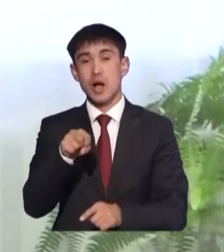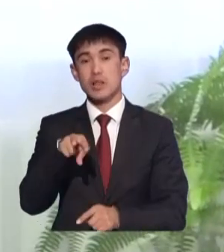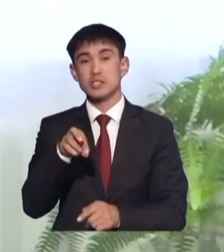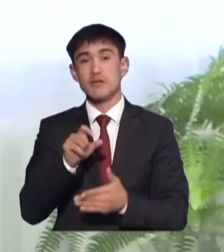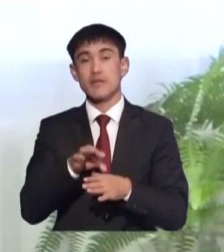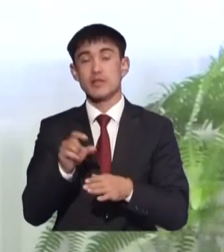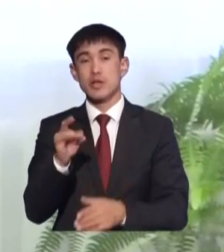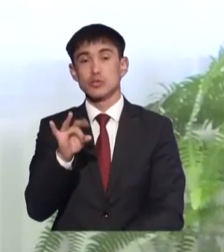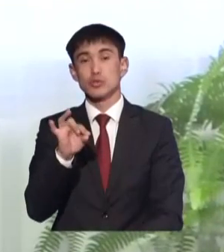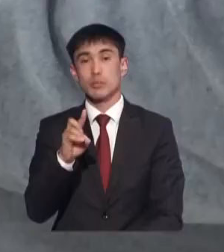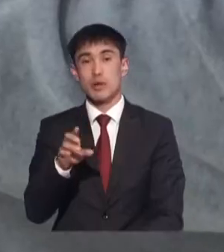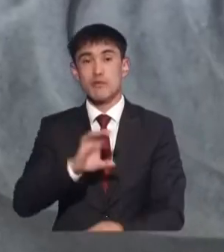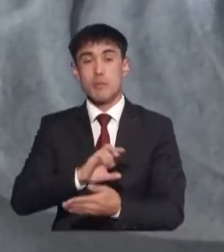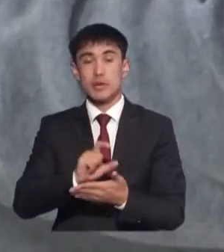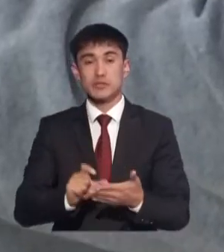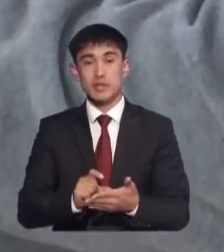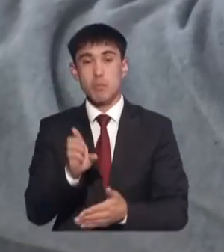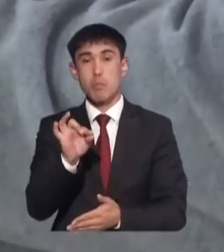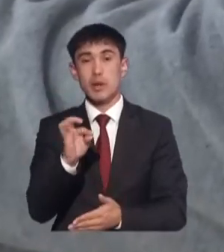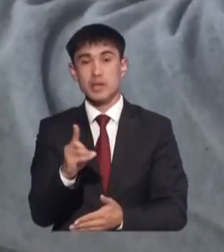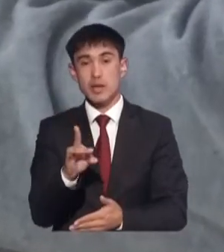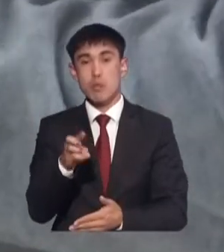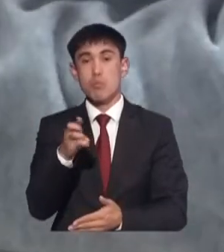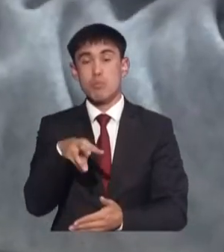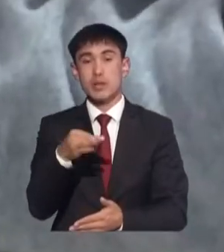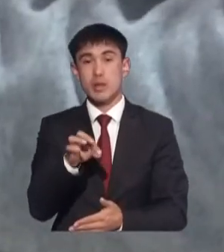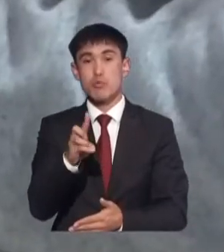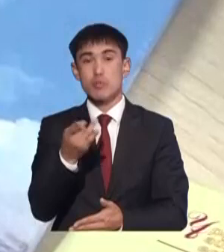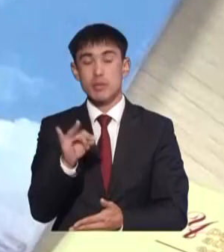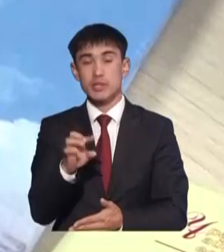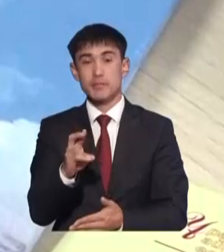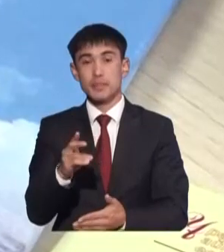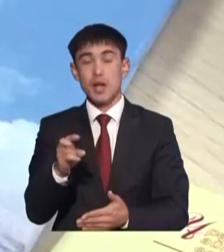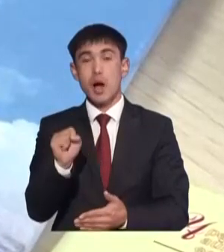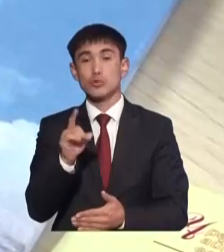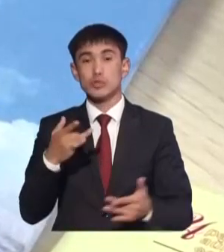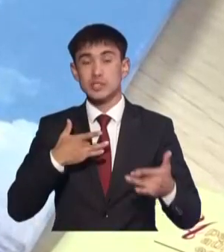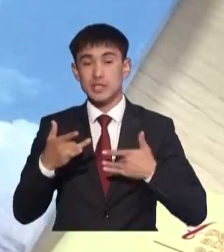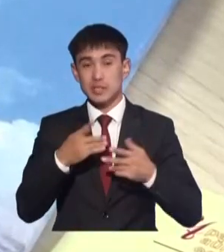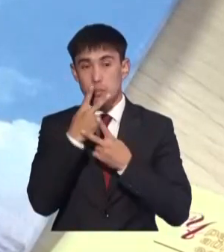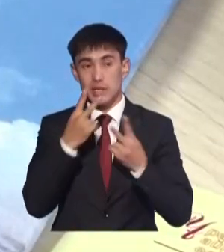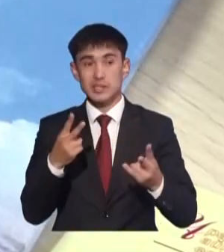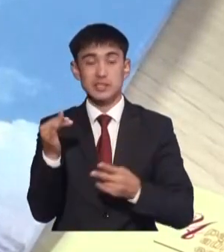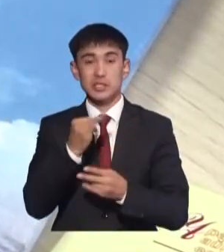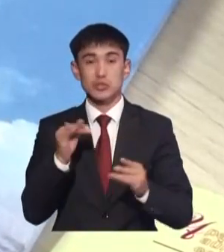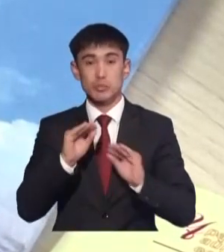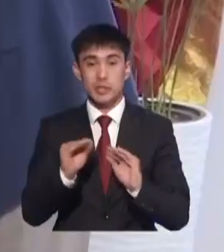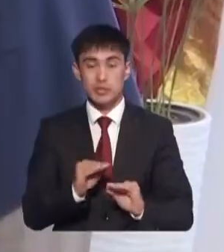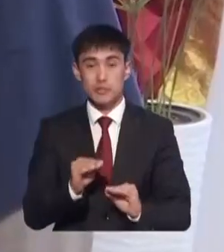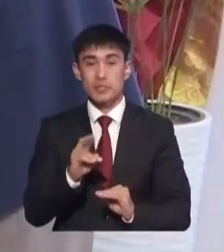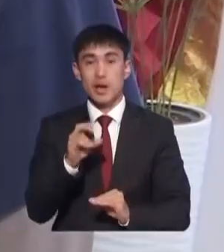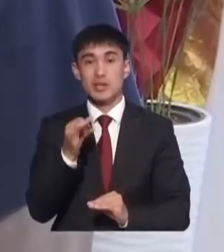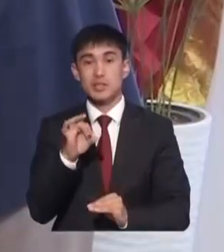алашаведа Елдоса Токтарбая с произведением «Матай Бөрүбай Батыр». Аксузский народный театр представил историческую пьесу драматурга